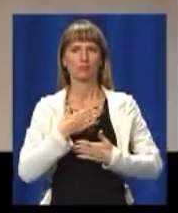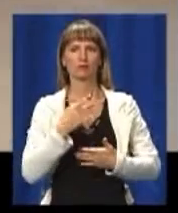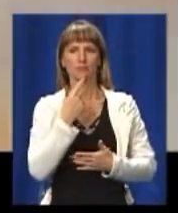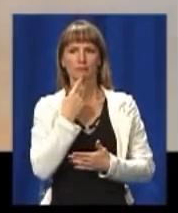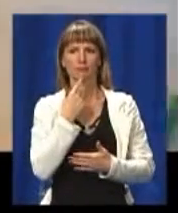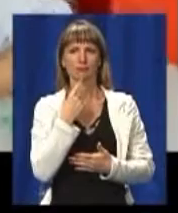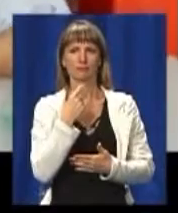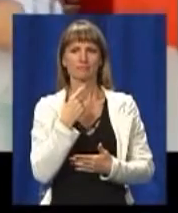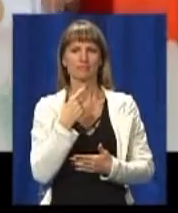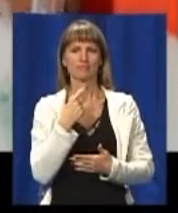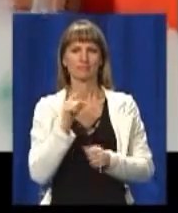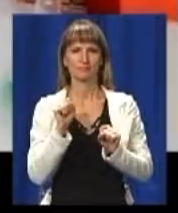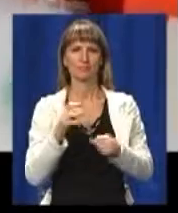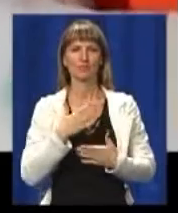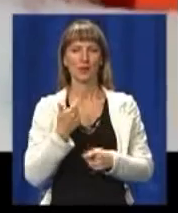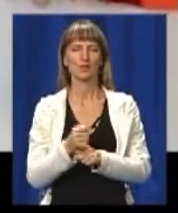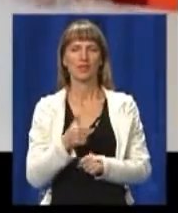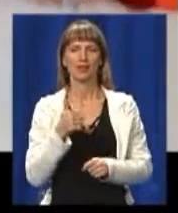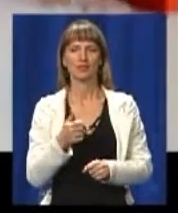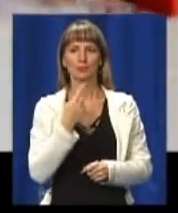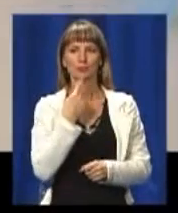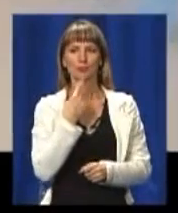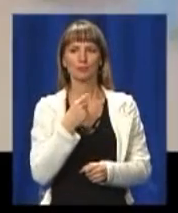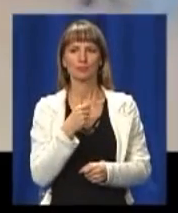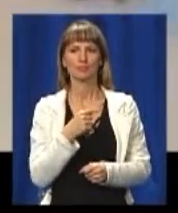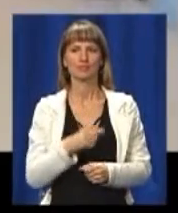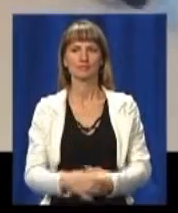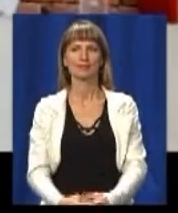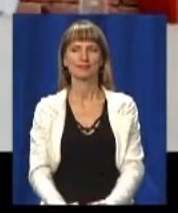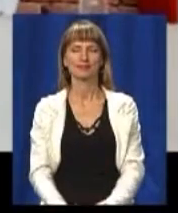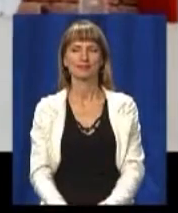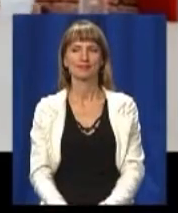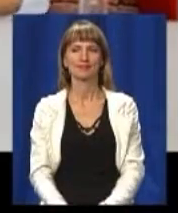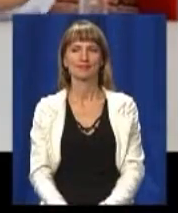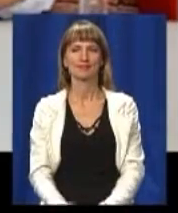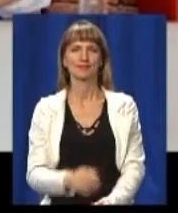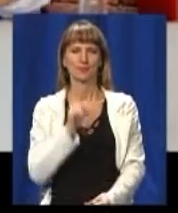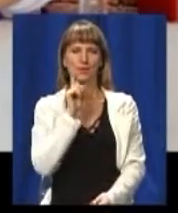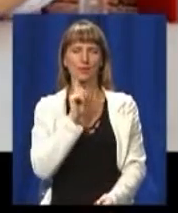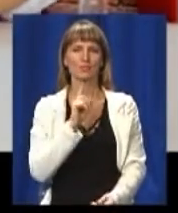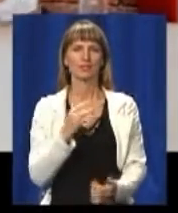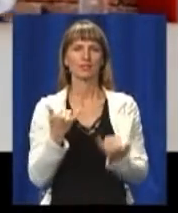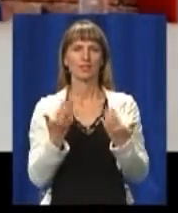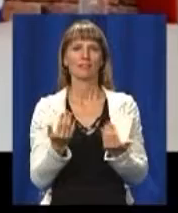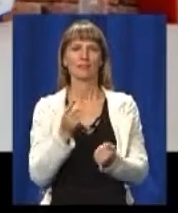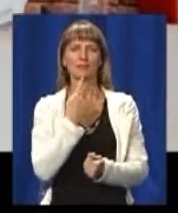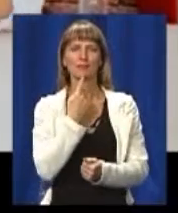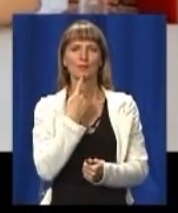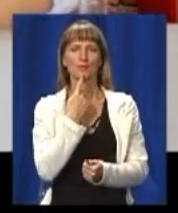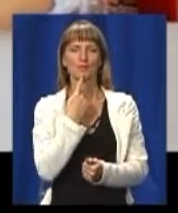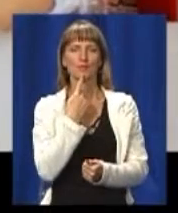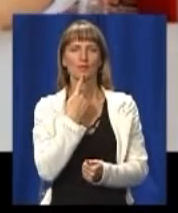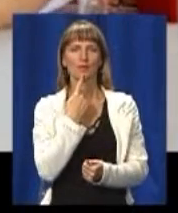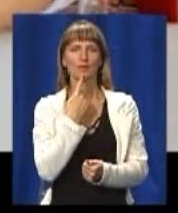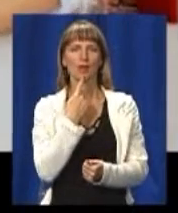спробуємо. Ой, дуже добре, давайте ви спробуйте. Смачненький. А тепер давайте спробуємо туди